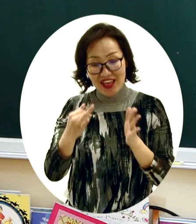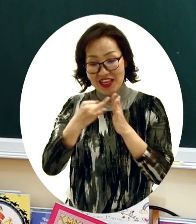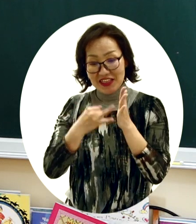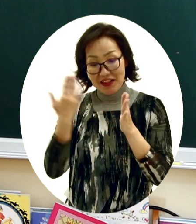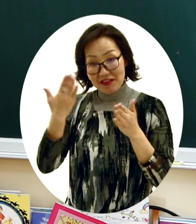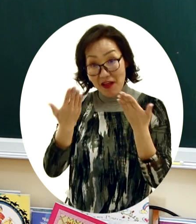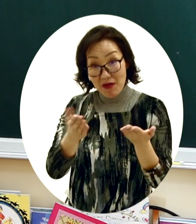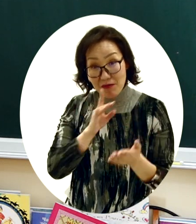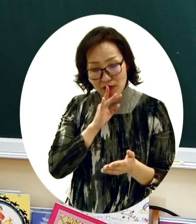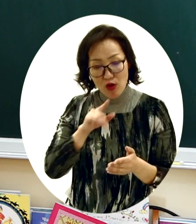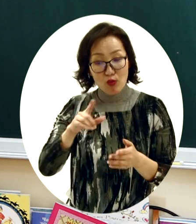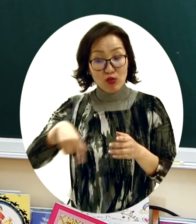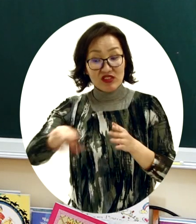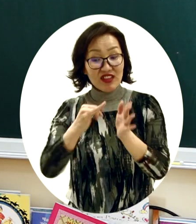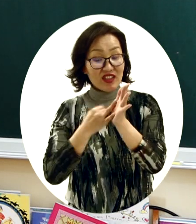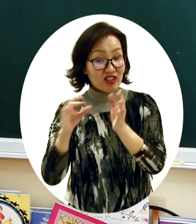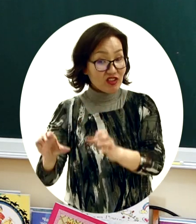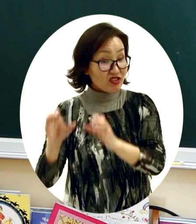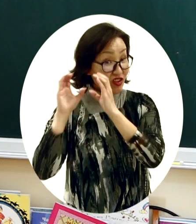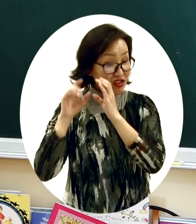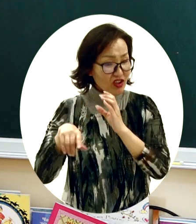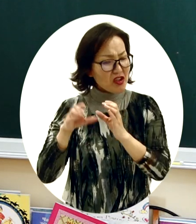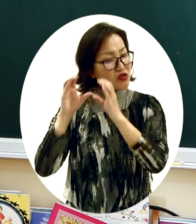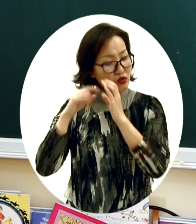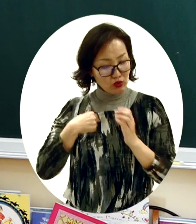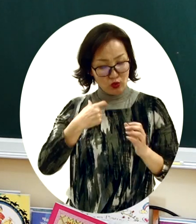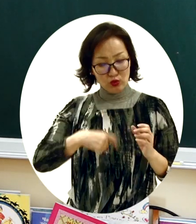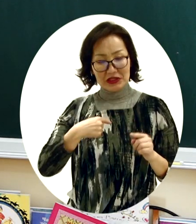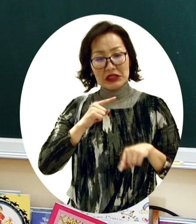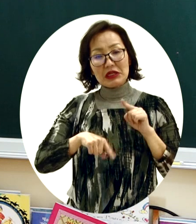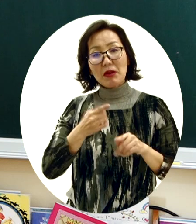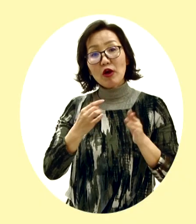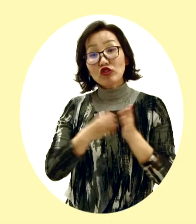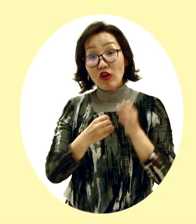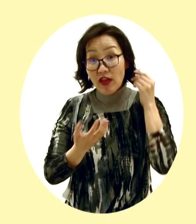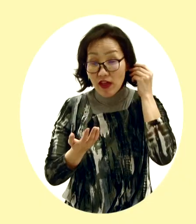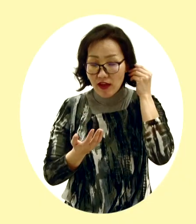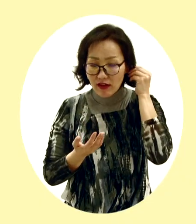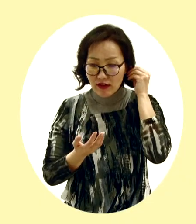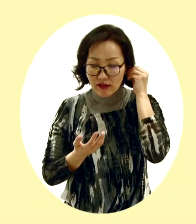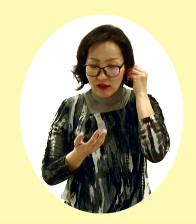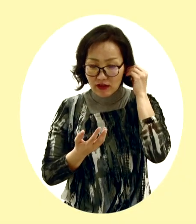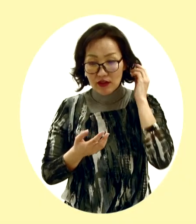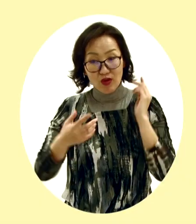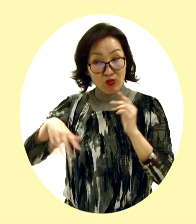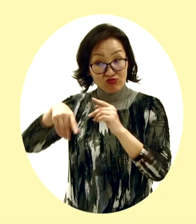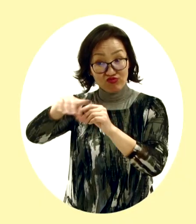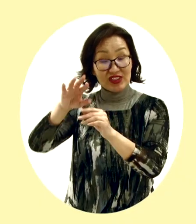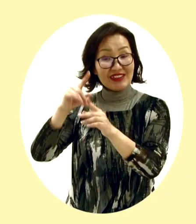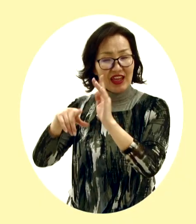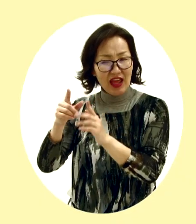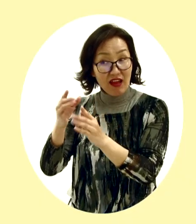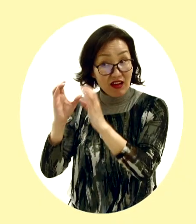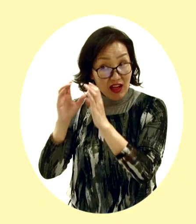үед бусдын ихтгэлийг сонсохдоо сонсогч хүүхдүүд ямар байх ёстой вэ? За, бусдын